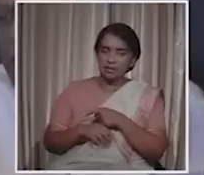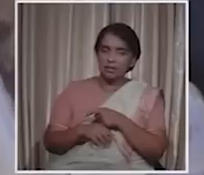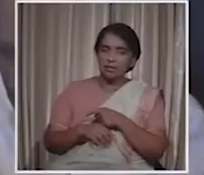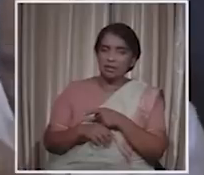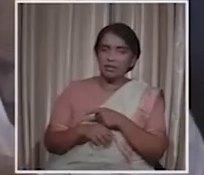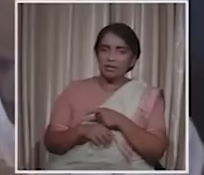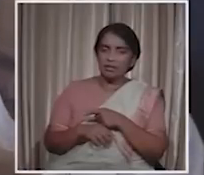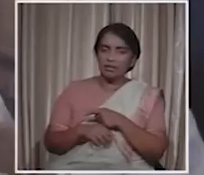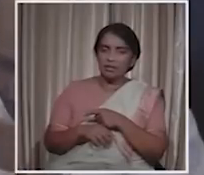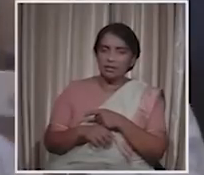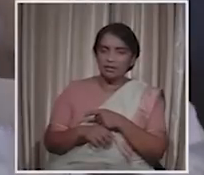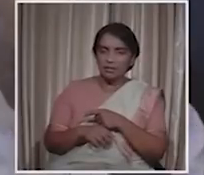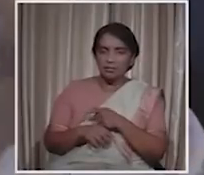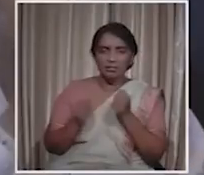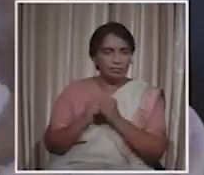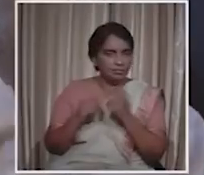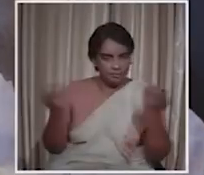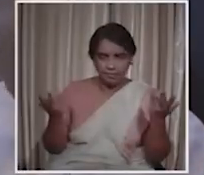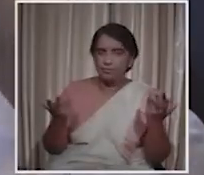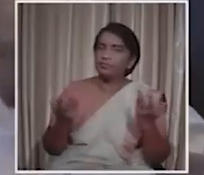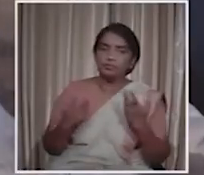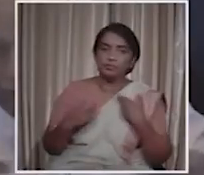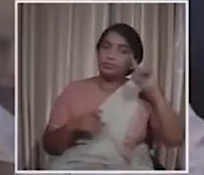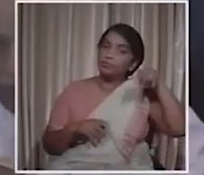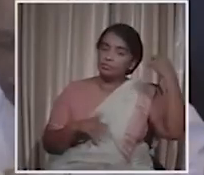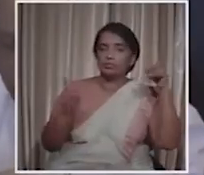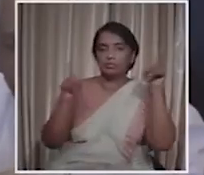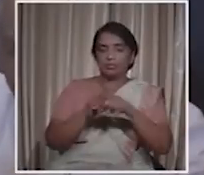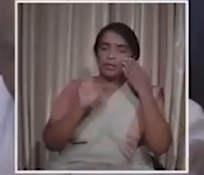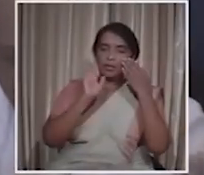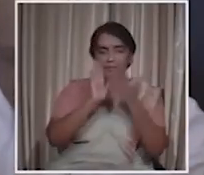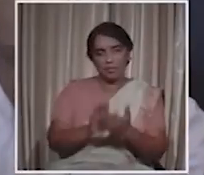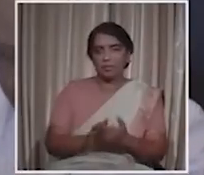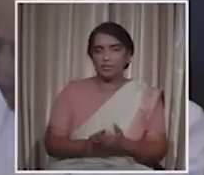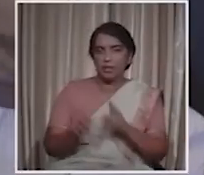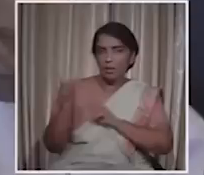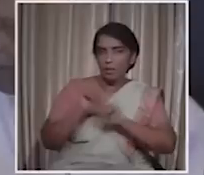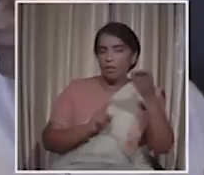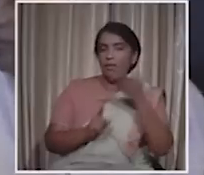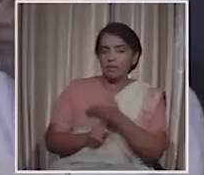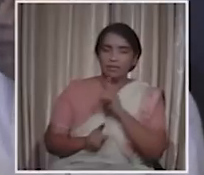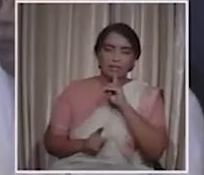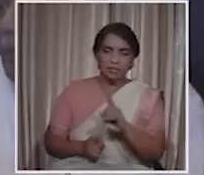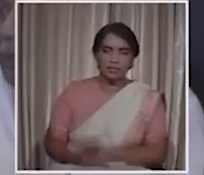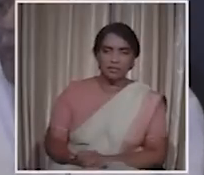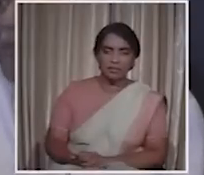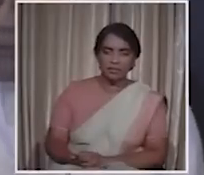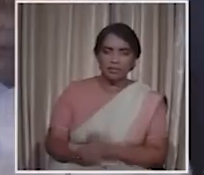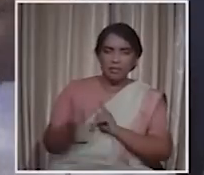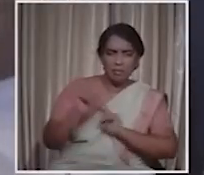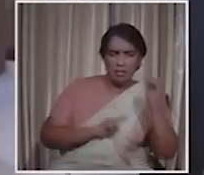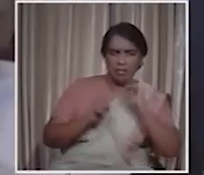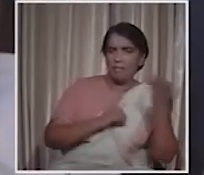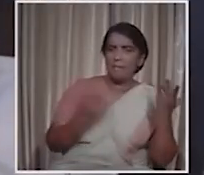එවන්න කියලා. ඒක කරන්නේ නැත්නම් අපි ඊළඟ සැරේ ආවම පෙන්නමු මේකෙන් පැනලා ගියේ කියලා. එච්චරයි තියෙන්නේ. මේකෙන් පැන යන්න